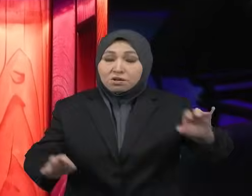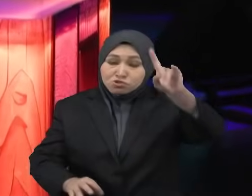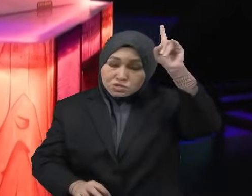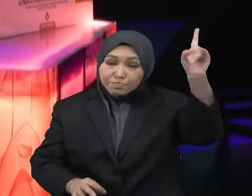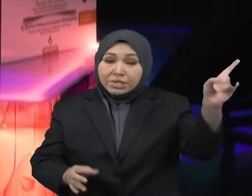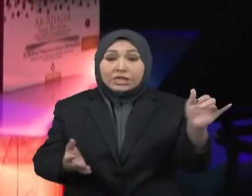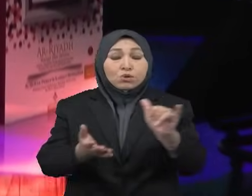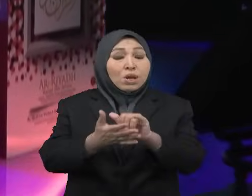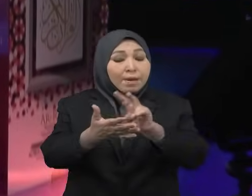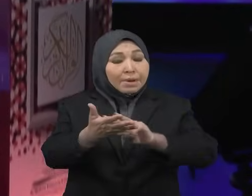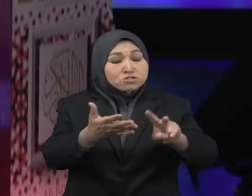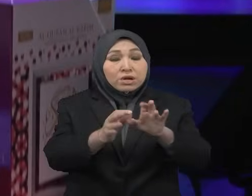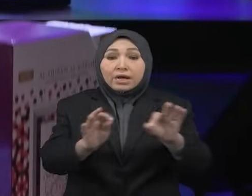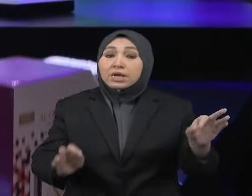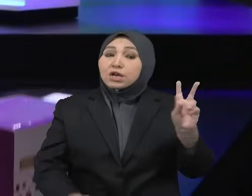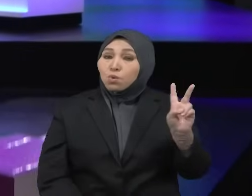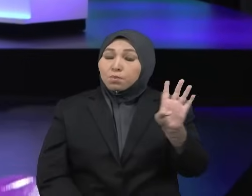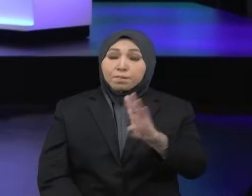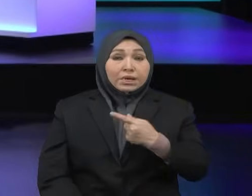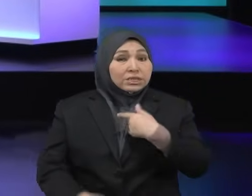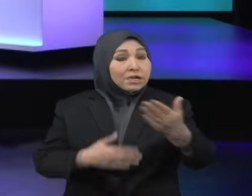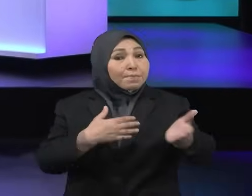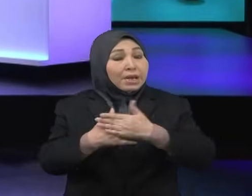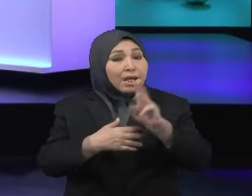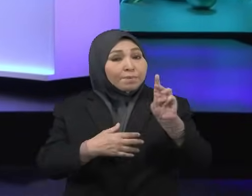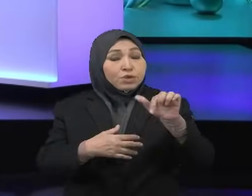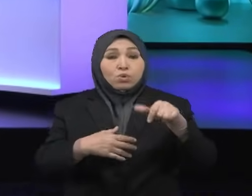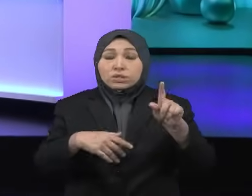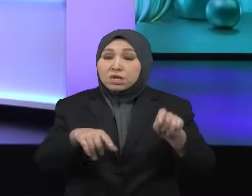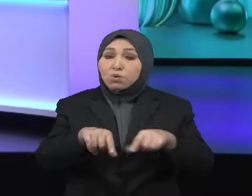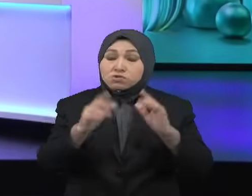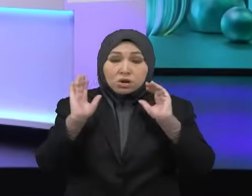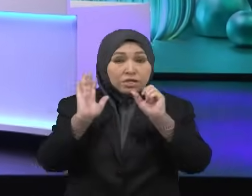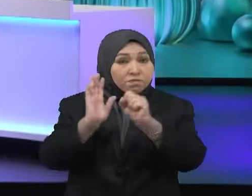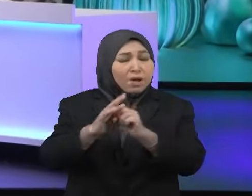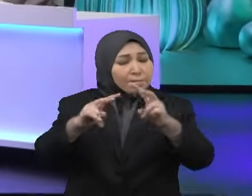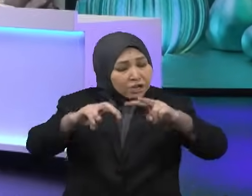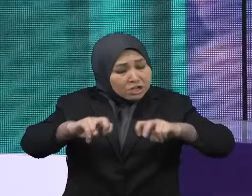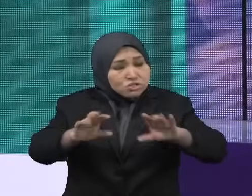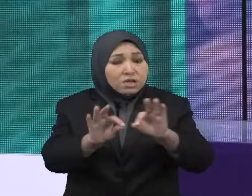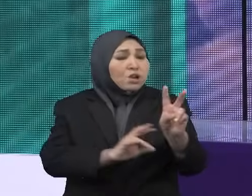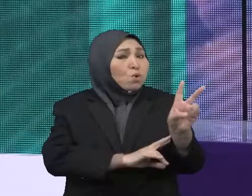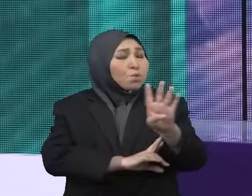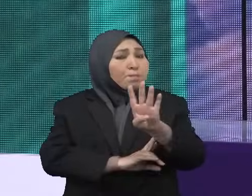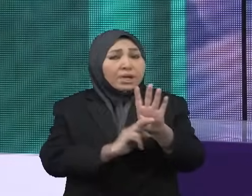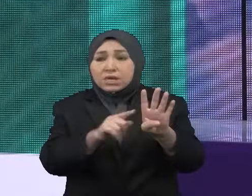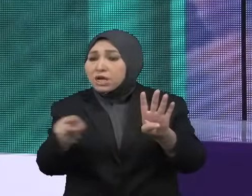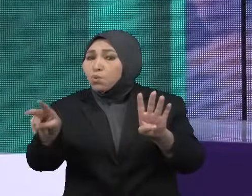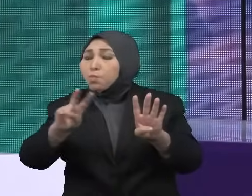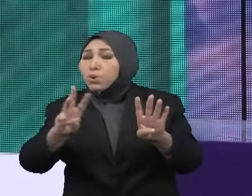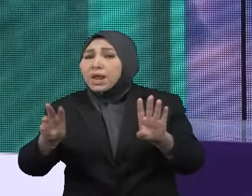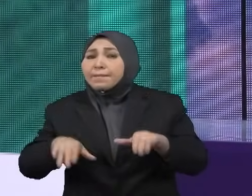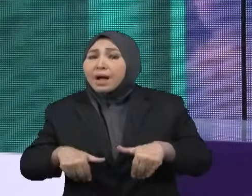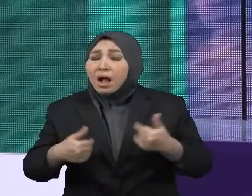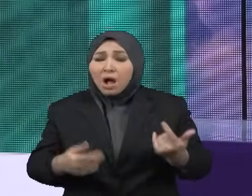Surah Al-Azim, gitulah bacaan ayat yang ke-24. Kita kembali dalam My Quran Time, Quran Salat Infak, mengkaji ayat 24 hingga ayat yang ke-26, bagaimana